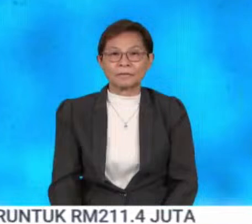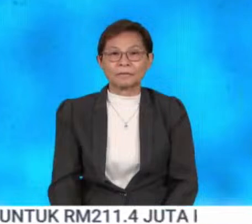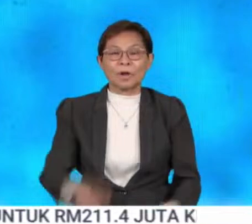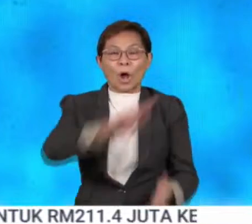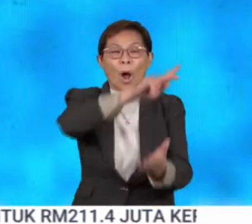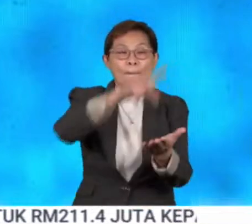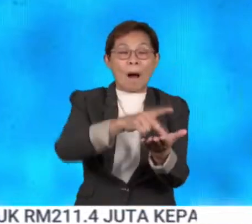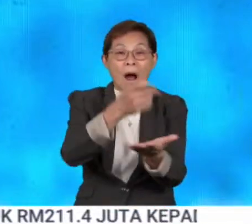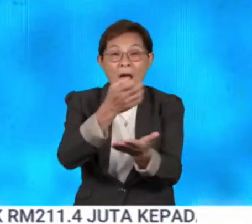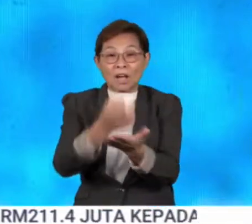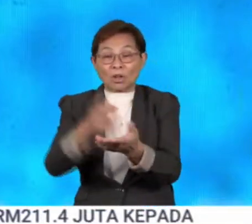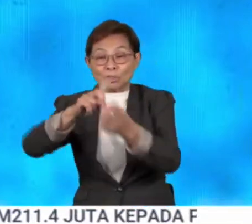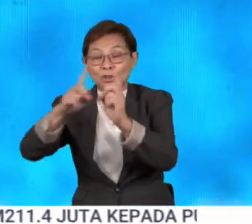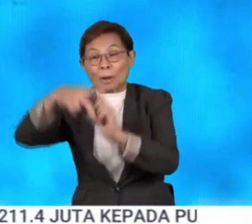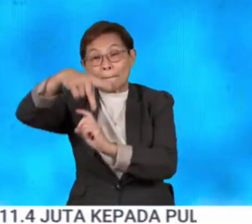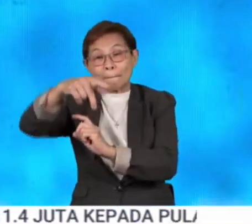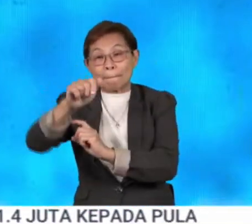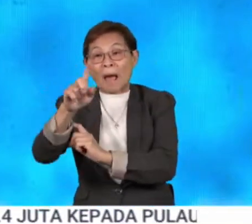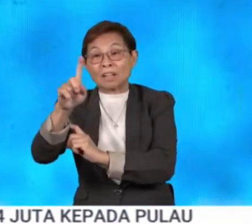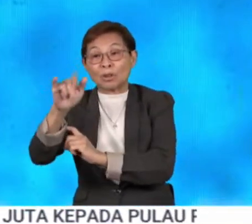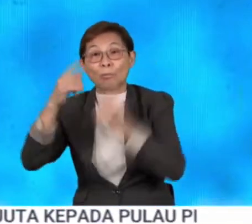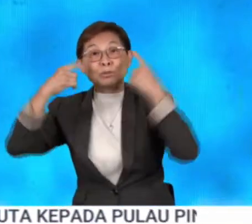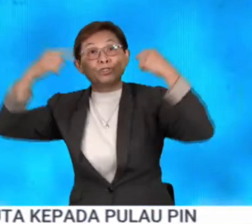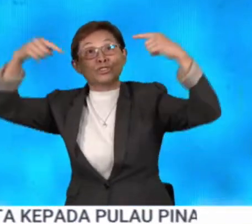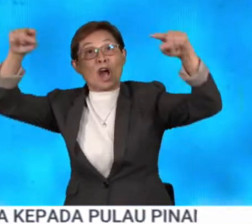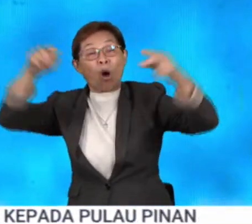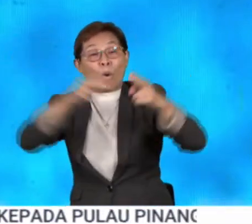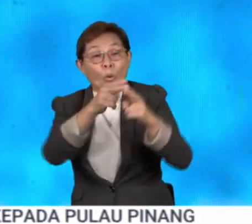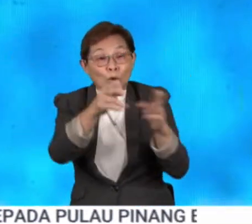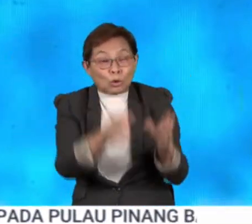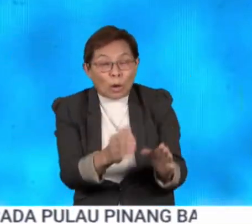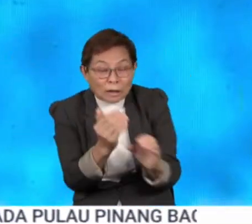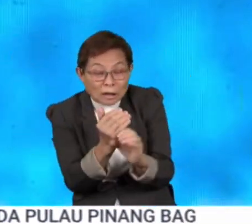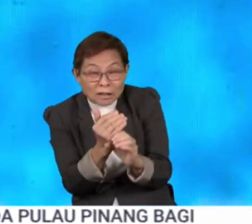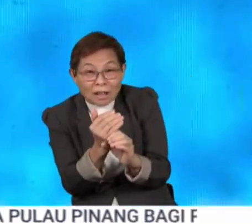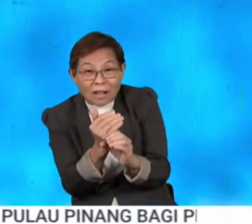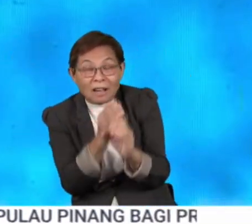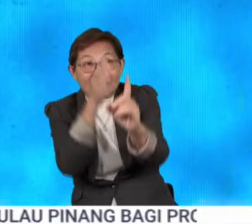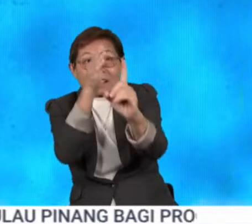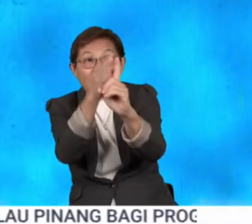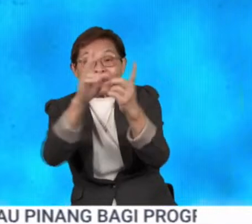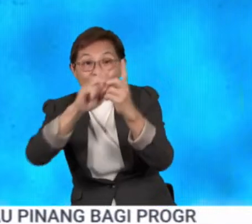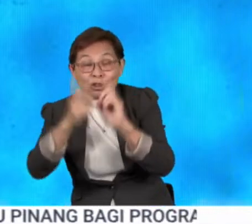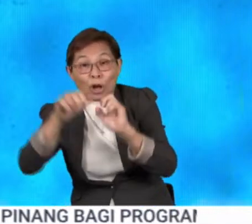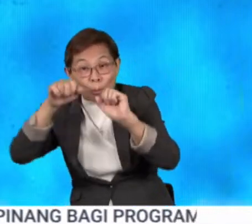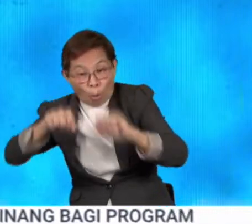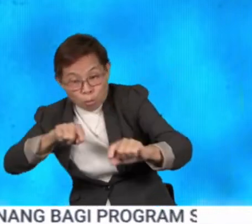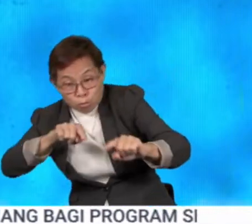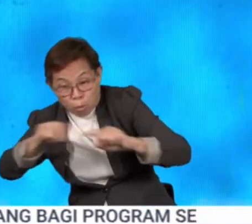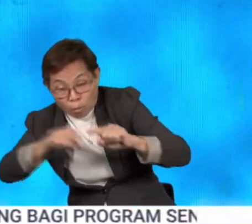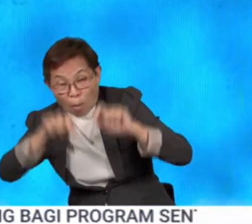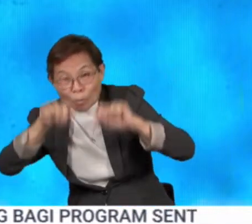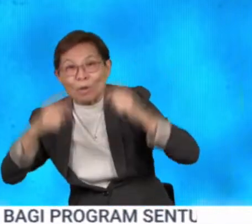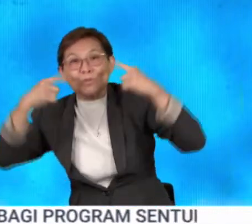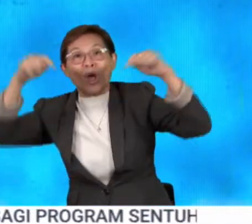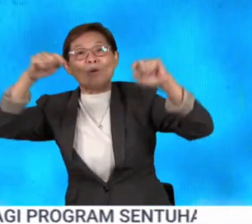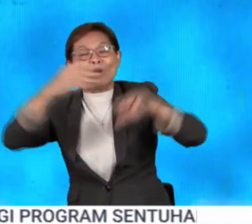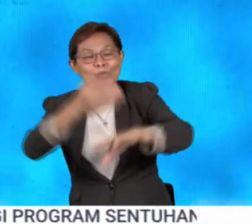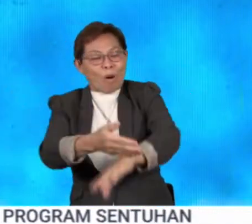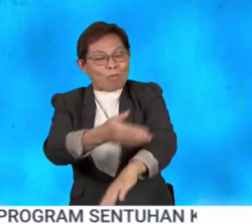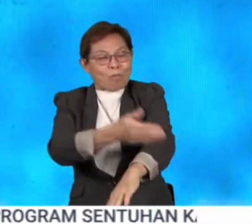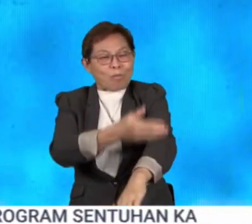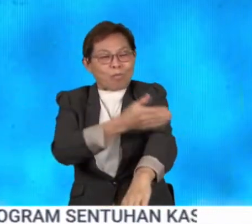Pusat Ekonomi Digital PEDI berjaya memperkasa usahawan kecil ke arah pendigitalan yang berdaya saing. Sekaligus berjaya meningkat